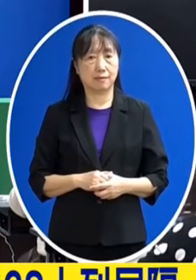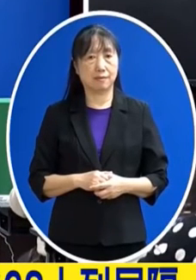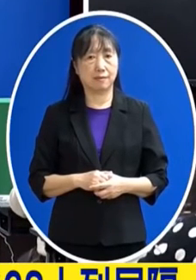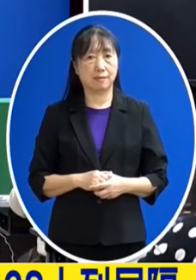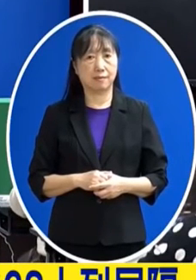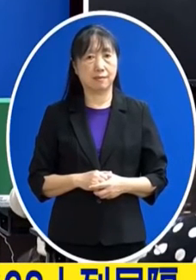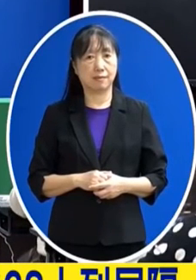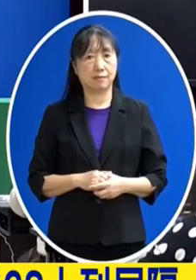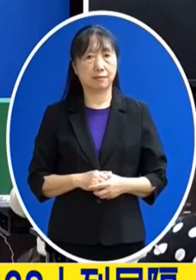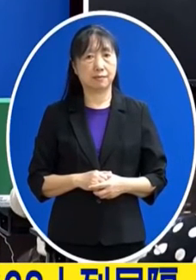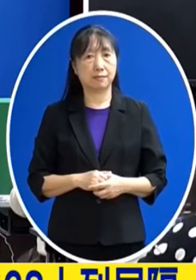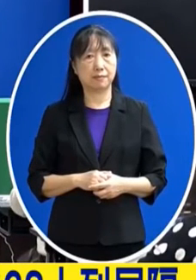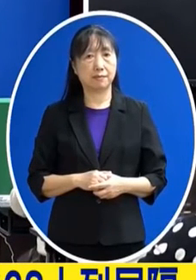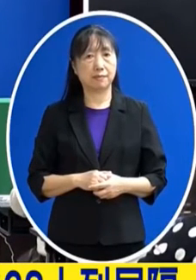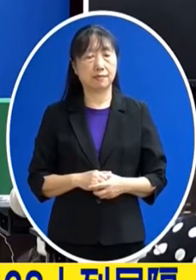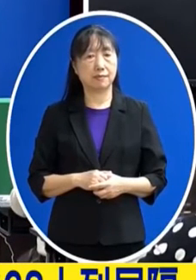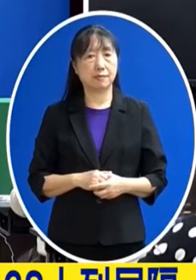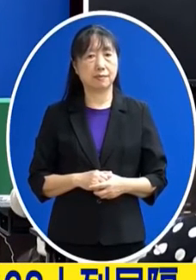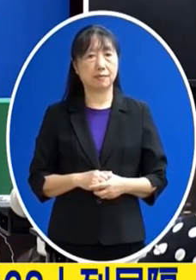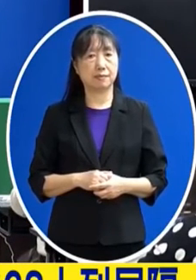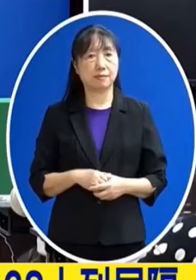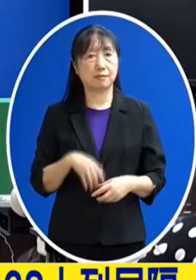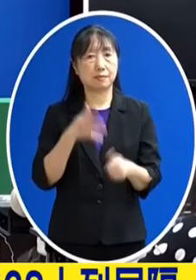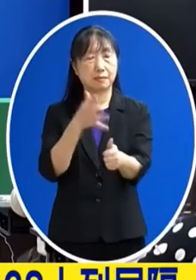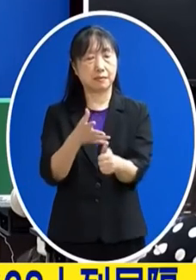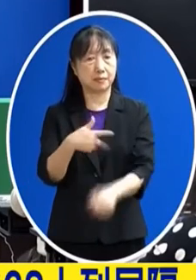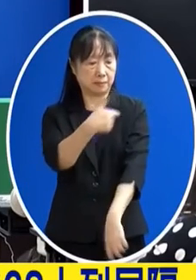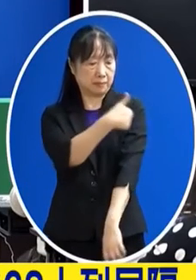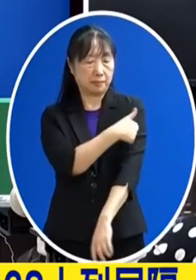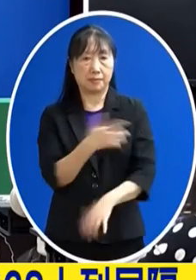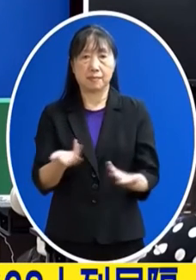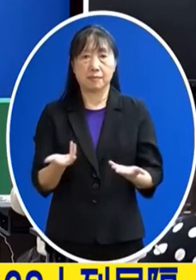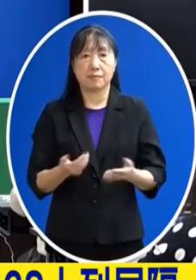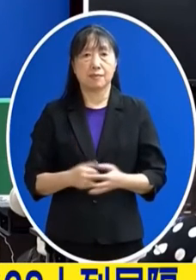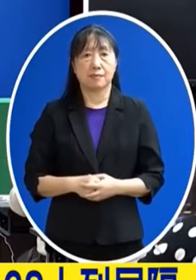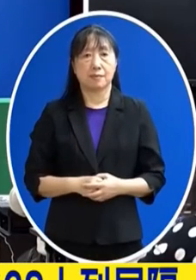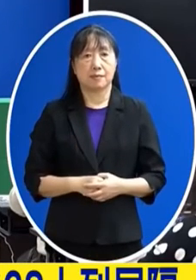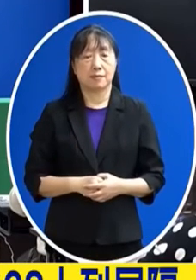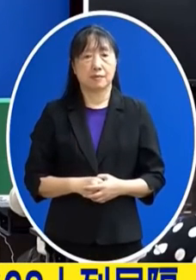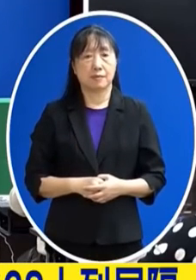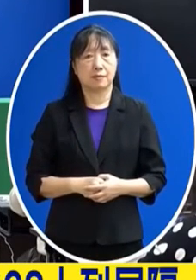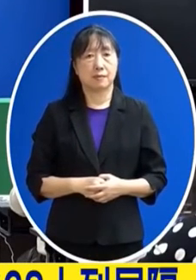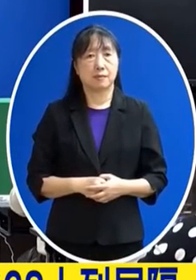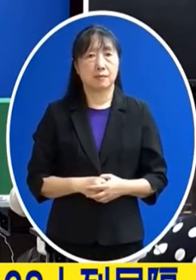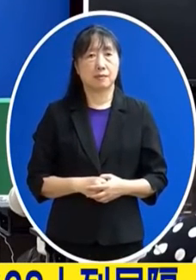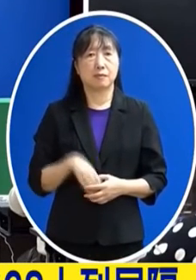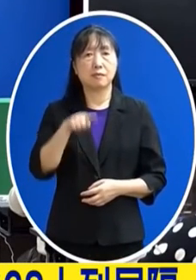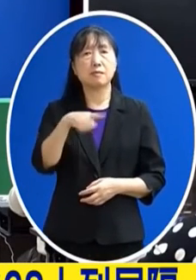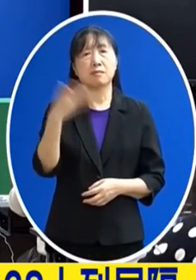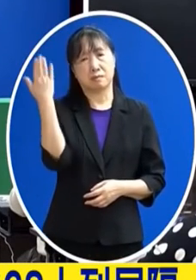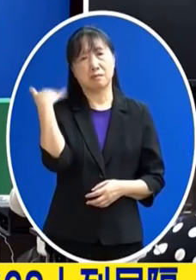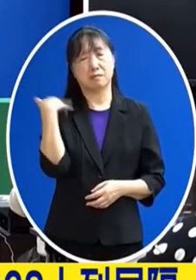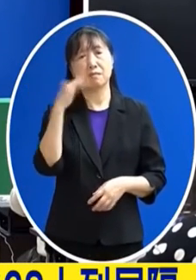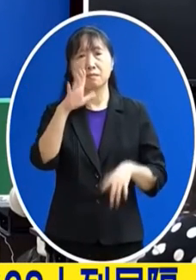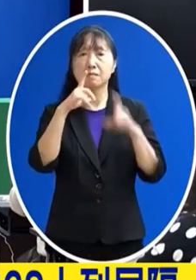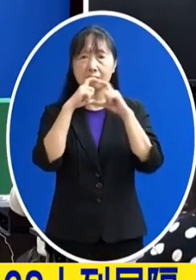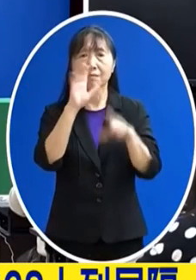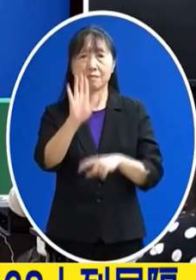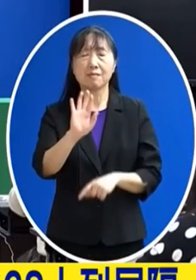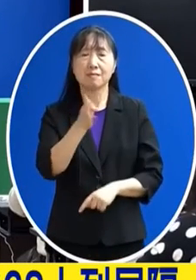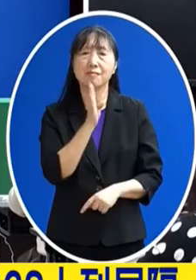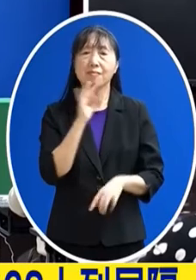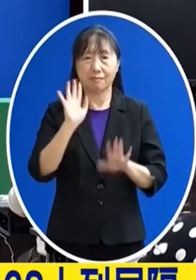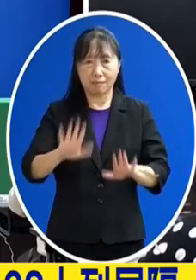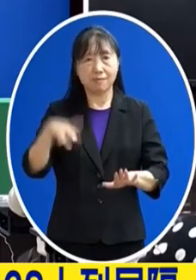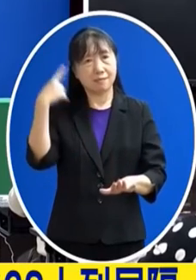部长你好，不好意思，这边想先请教一下关于疫苗的问题哦，就是这可能您之前回答过了啦，那这边还是想